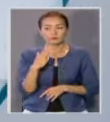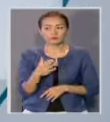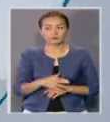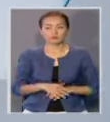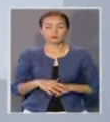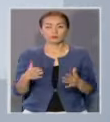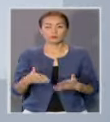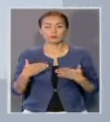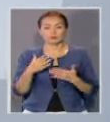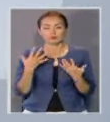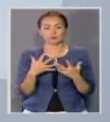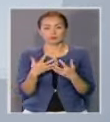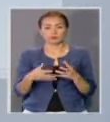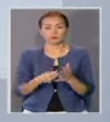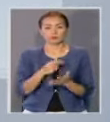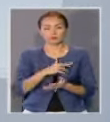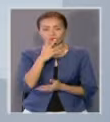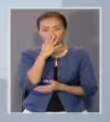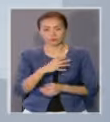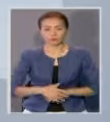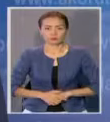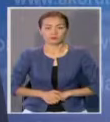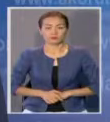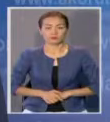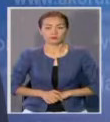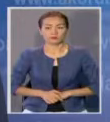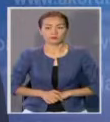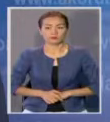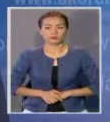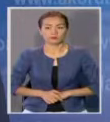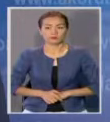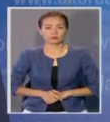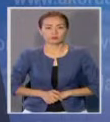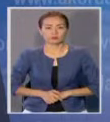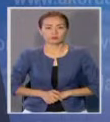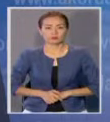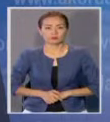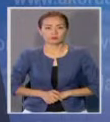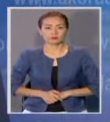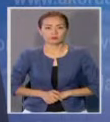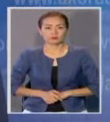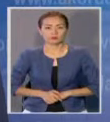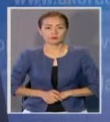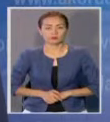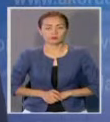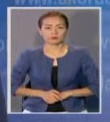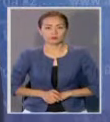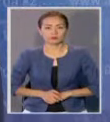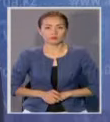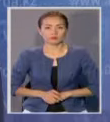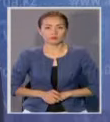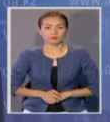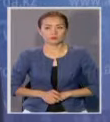привлечение иностранных инвесторов был и синус будет